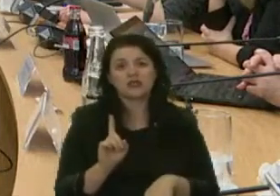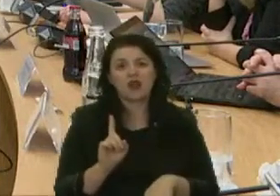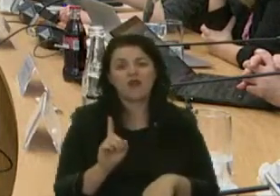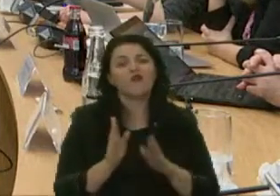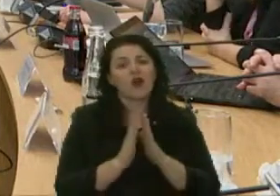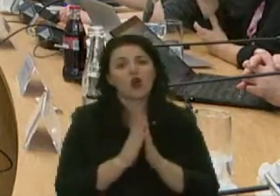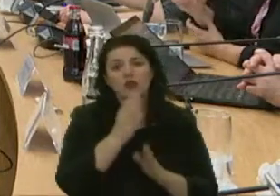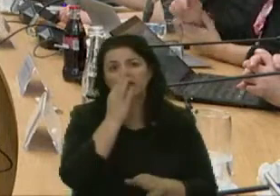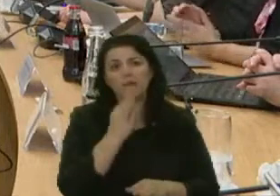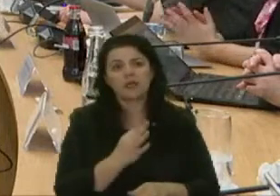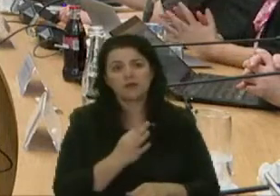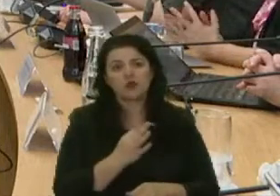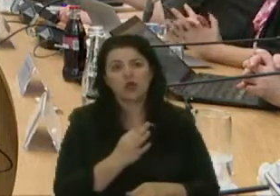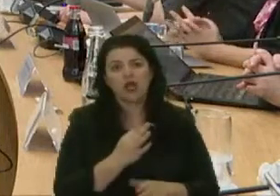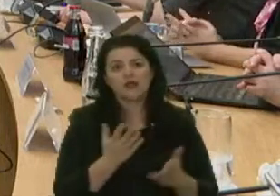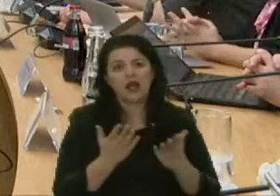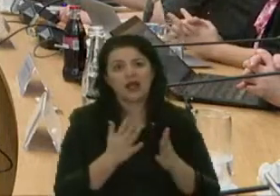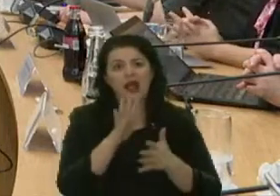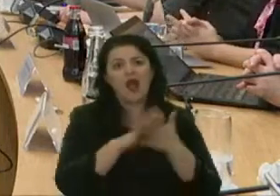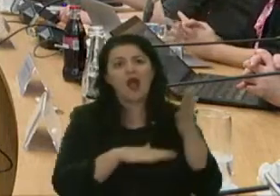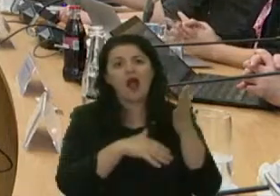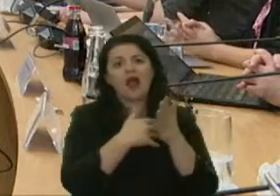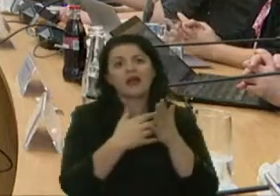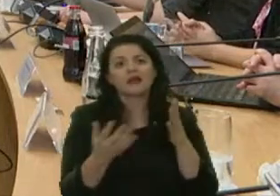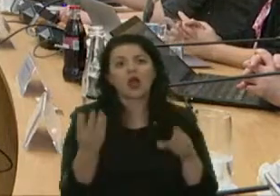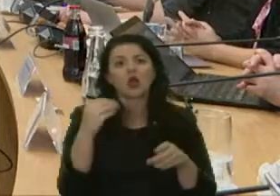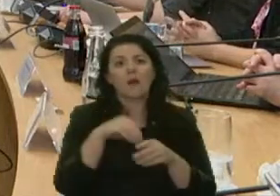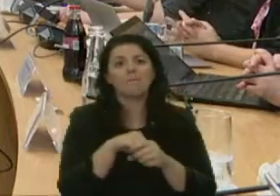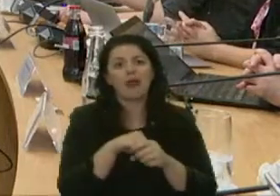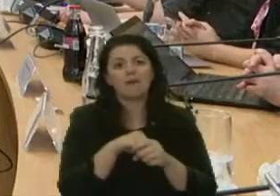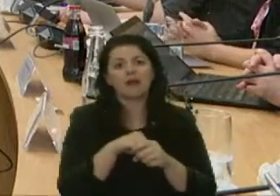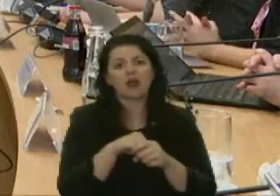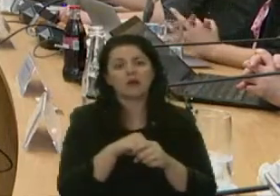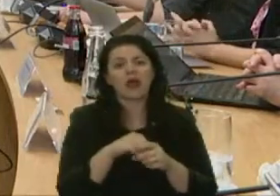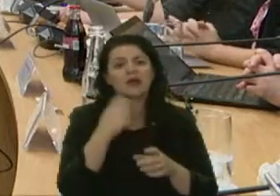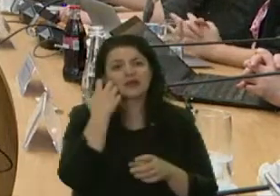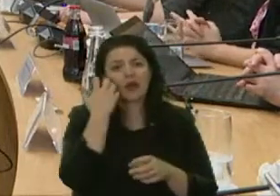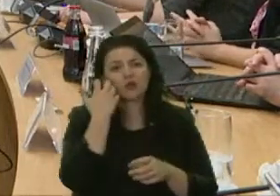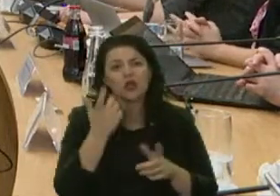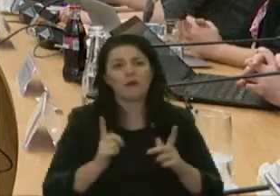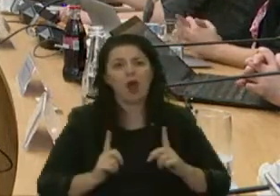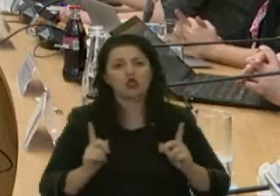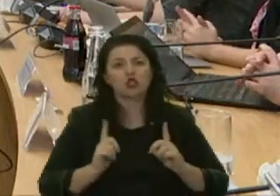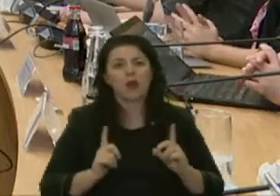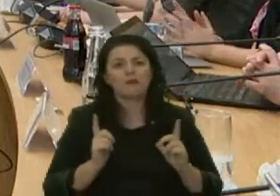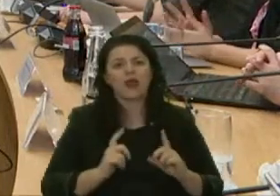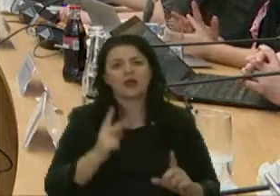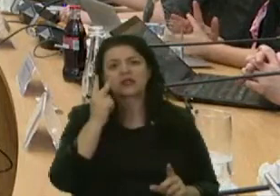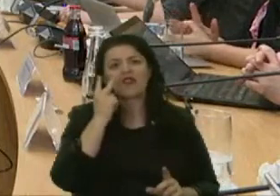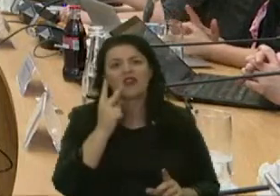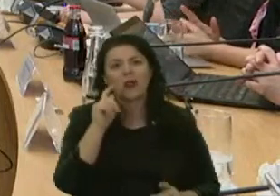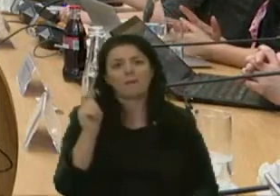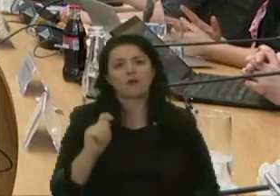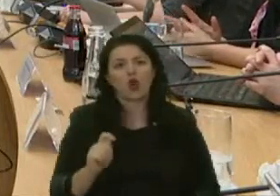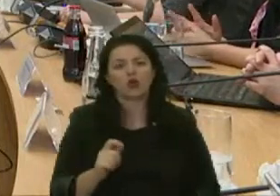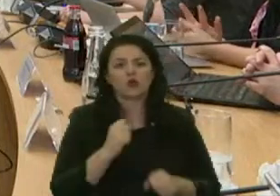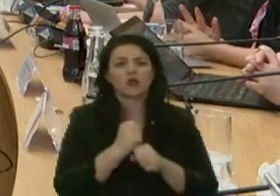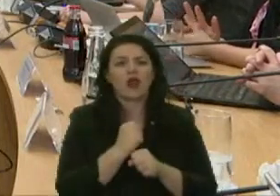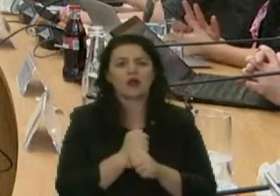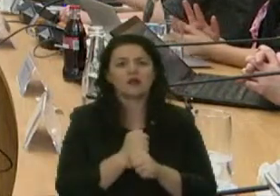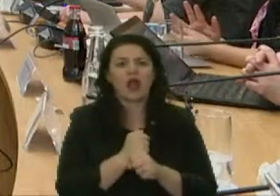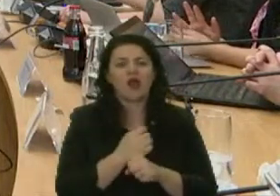vă rog să mi spuneți care ar fi calendarul de implementare până când ne putem aștepta să vedem acest proiect realizat